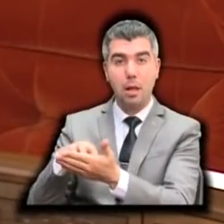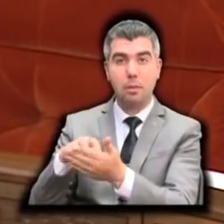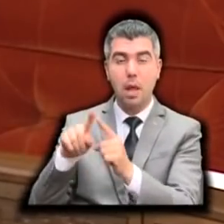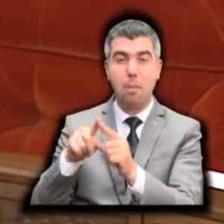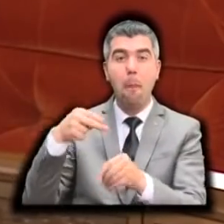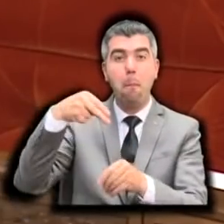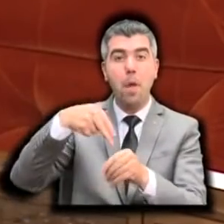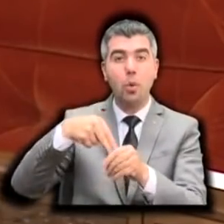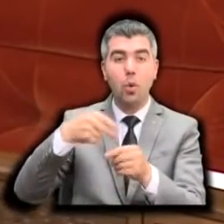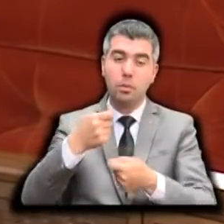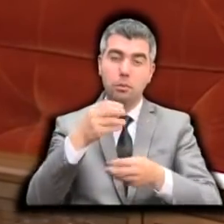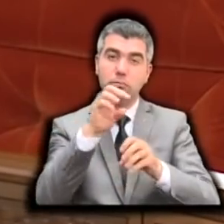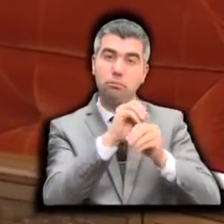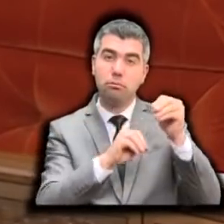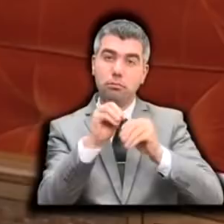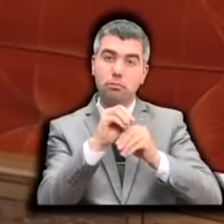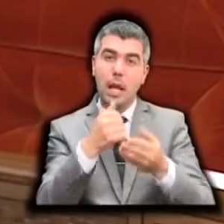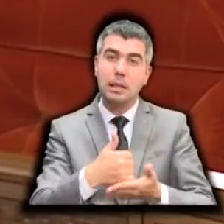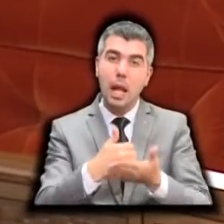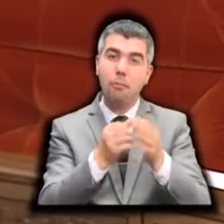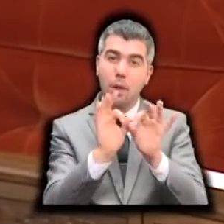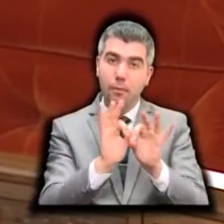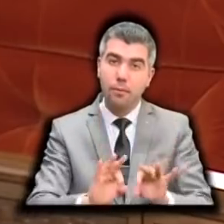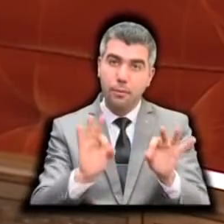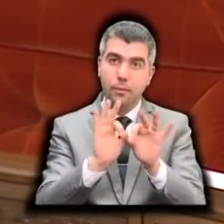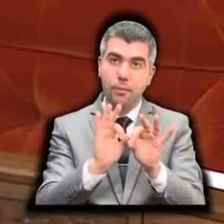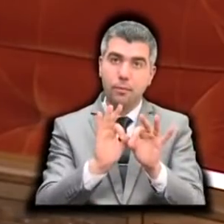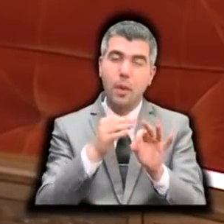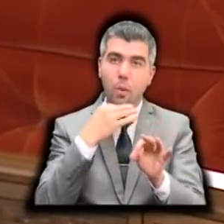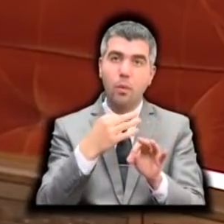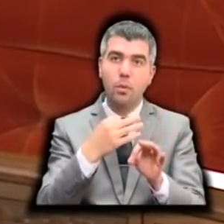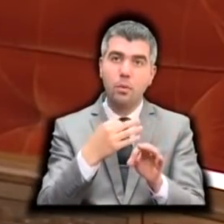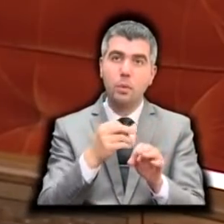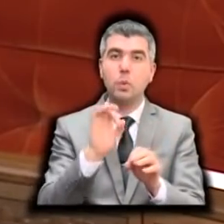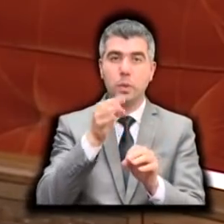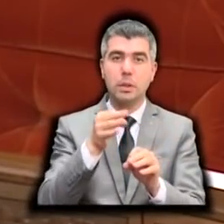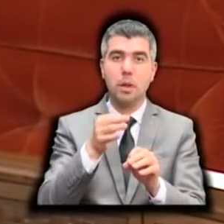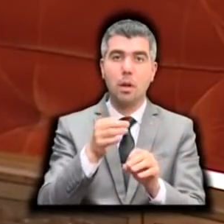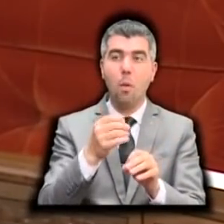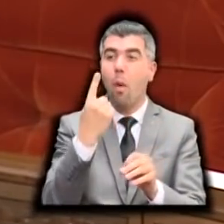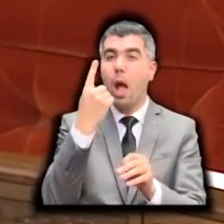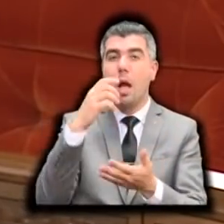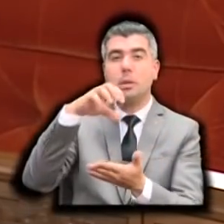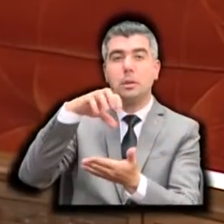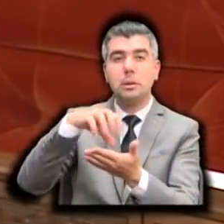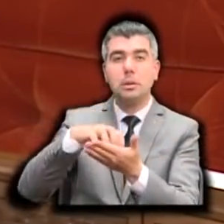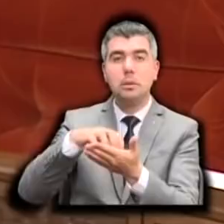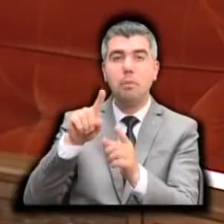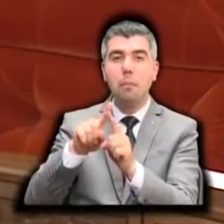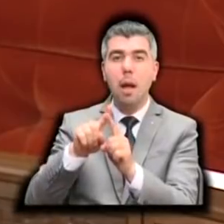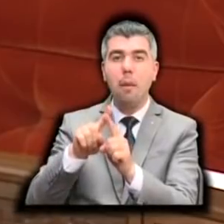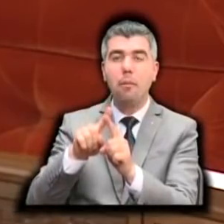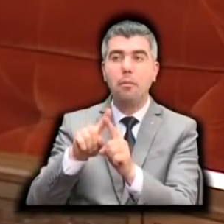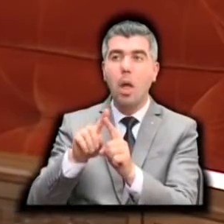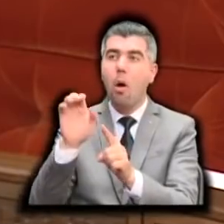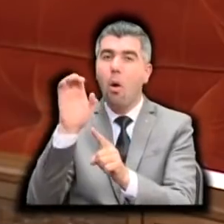البترول واللي ما كتدعموش، انا كان طالب يجيبوا لي دوله وحده. قلبنا مازال ما لقيناش حتى دوله